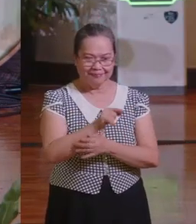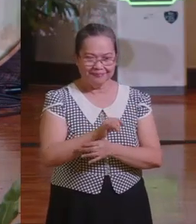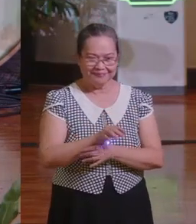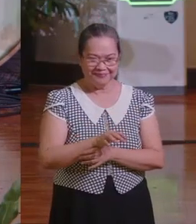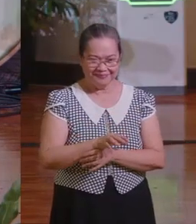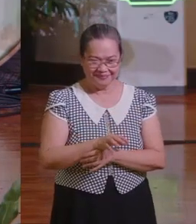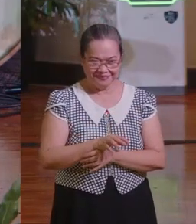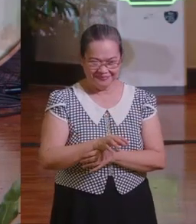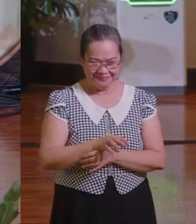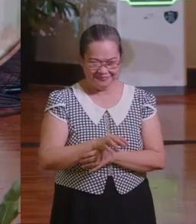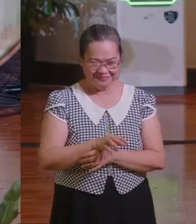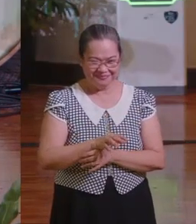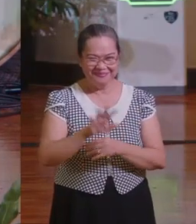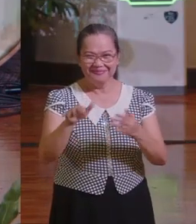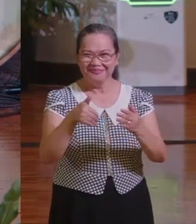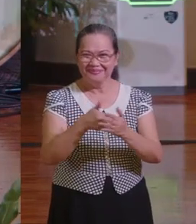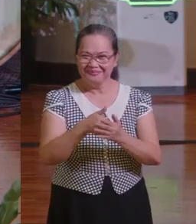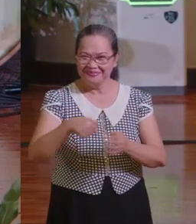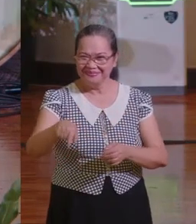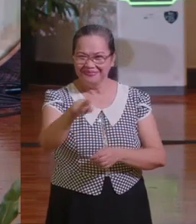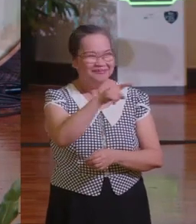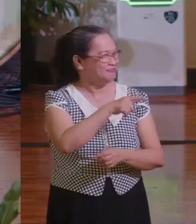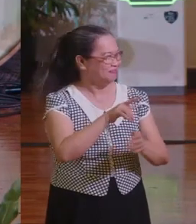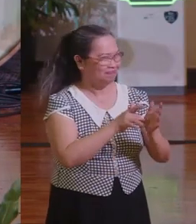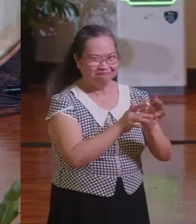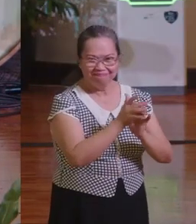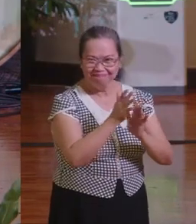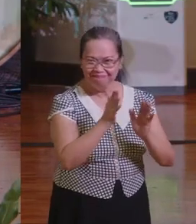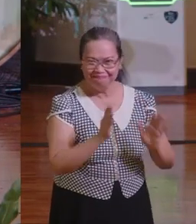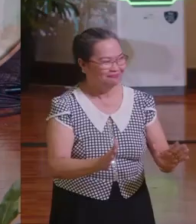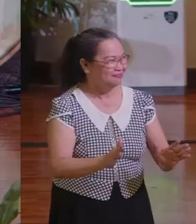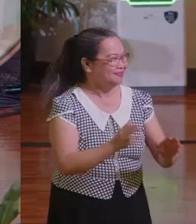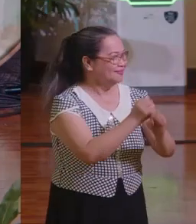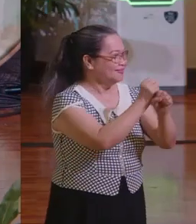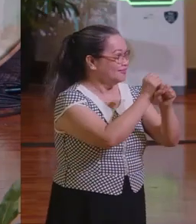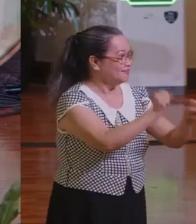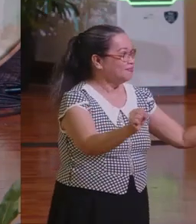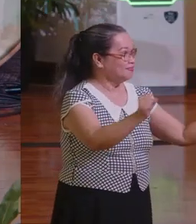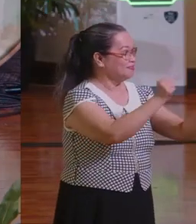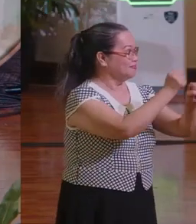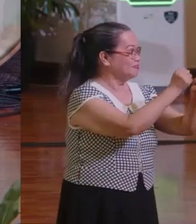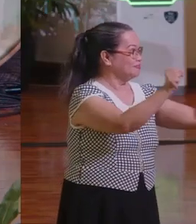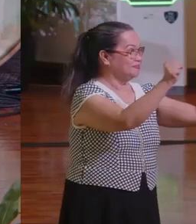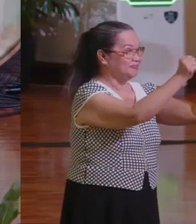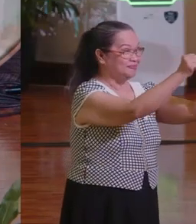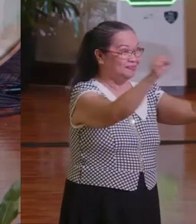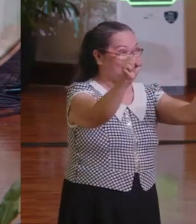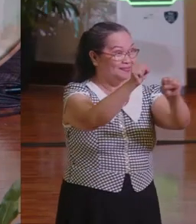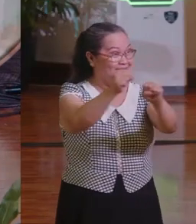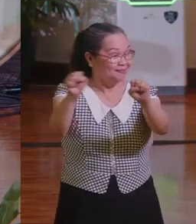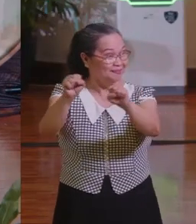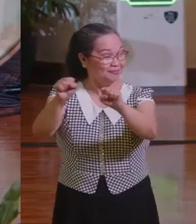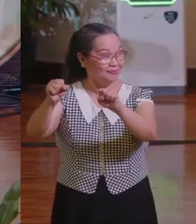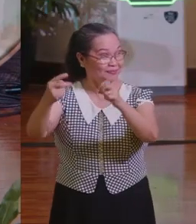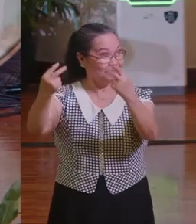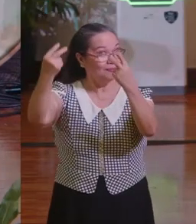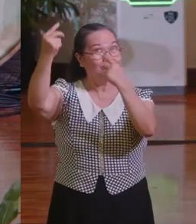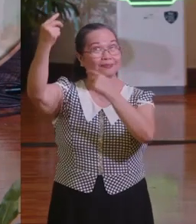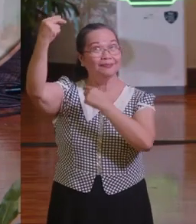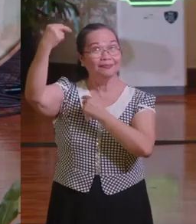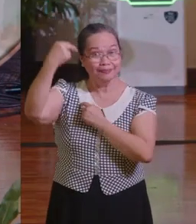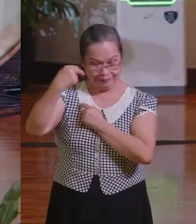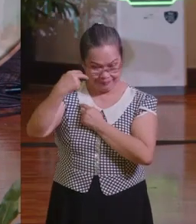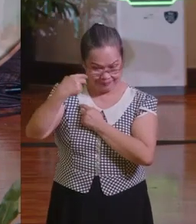lahat sa atin, kahit na tayo ay Kristiyano na, tayo ay ligtas na, tayo ay justified na sa mata ng ating Panginoon.